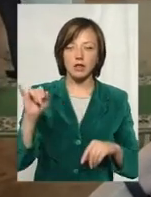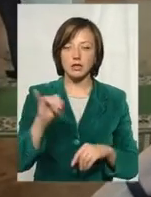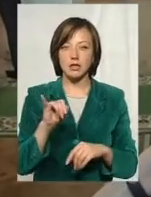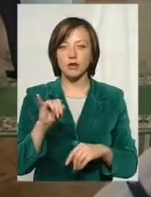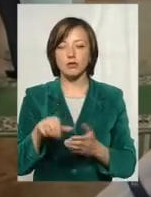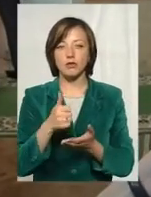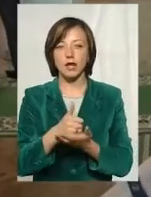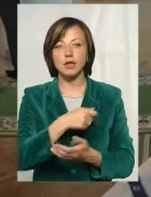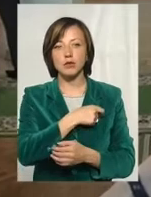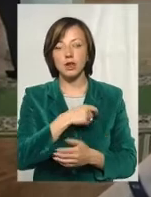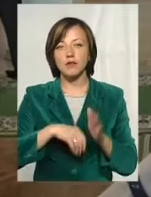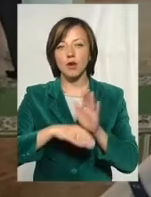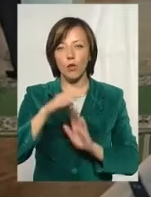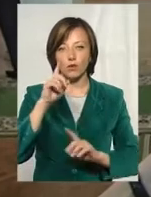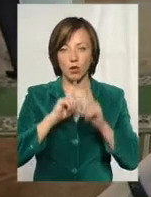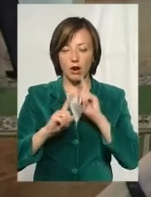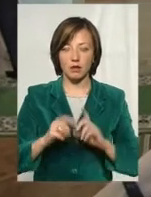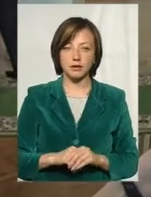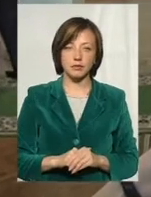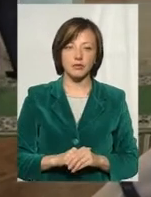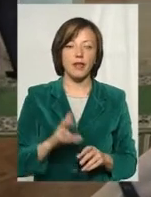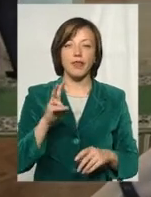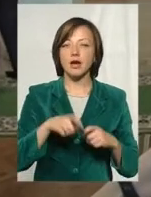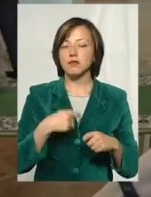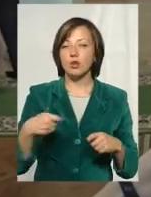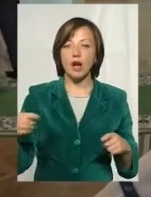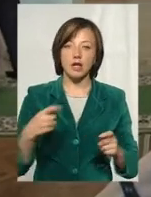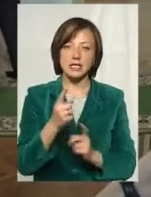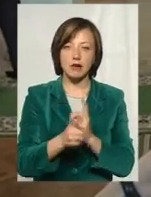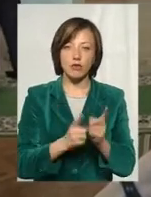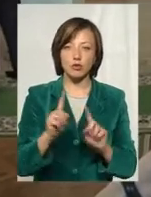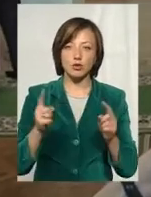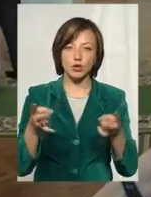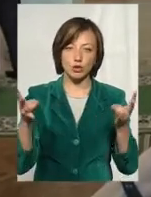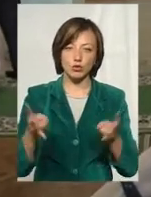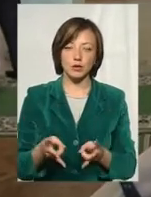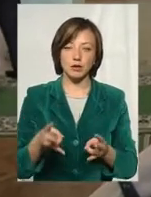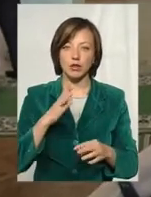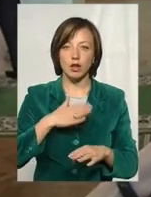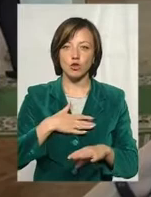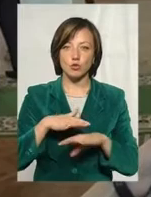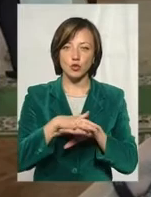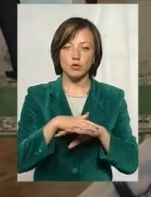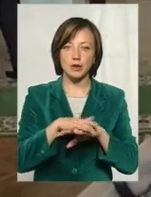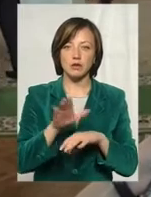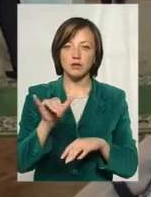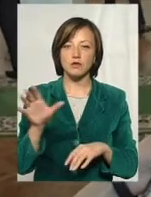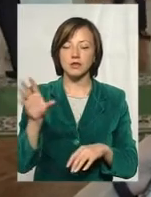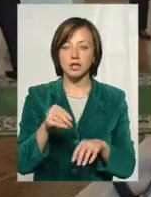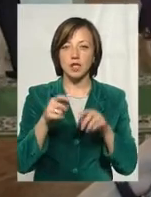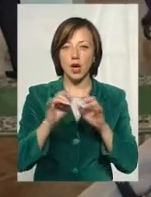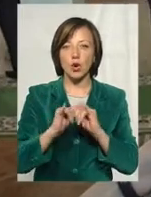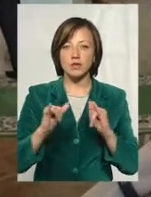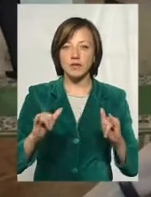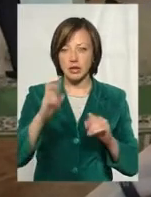саме основне, депутатів Верховної Ради. Не зволікати з реформою, яка дуже необхідна нашому суспільству. Всі розвинені